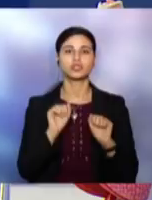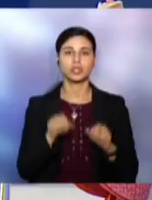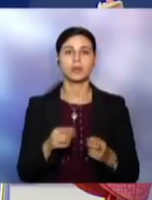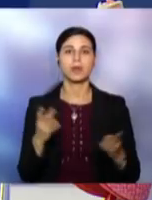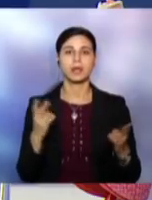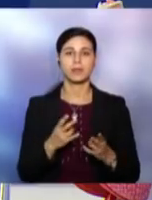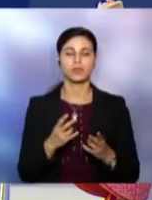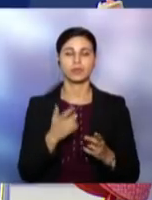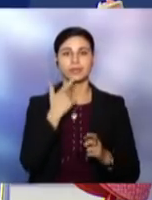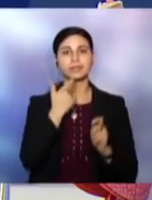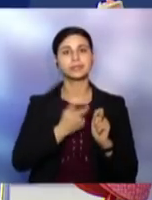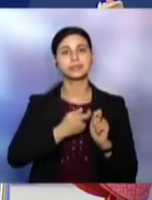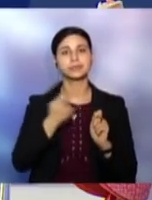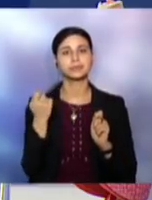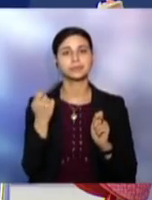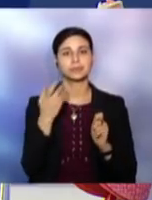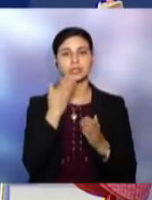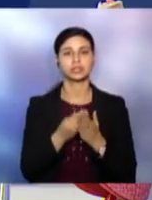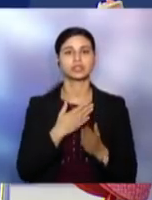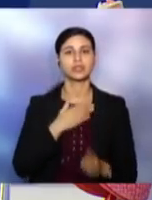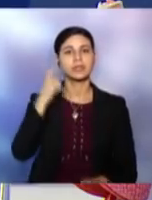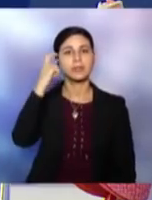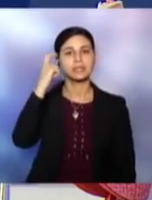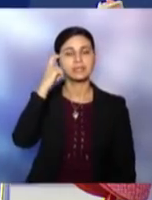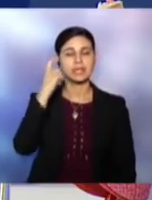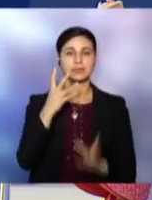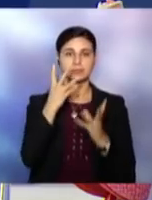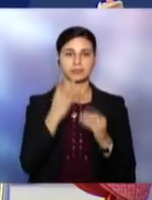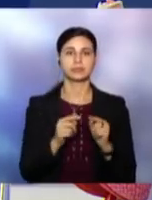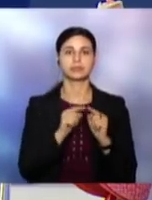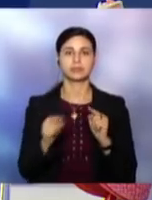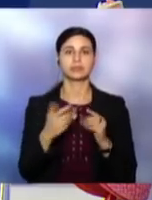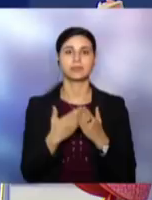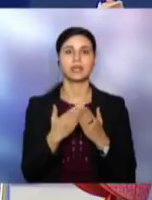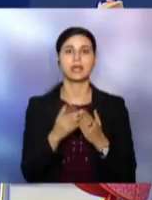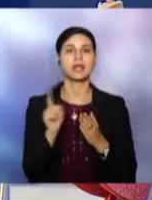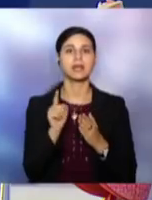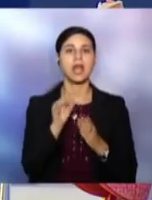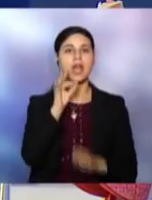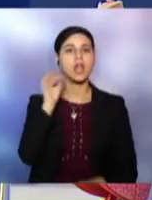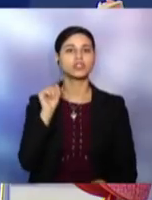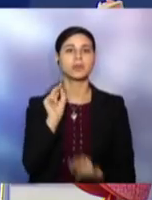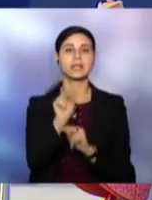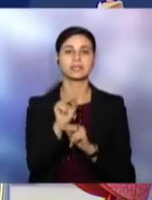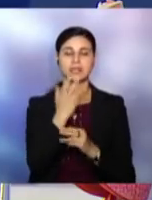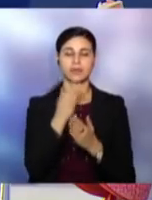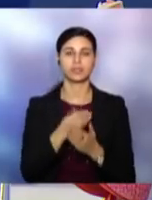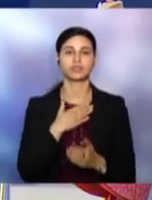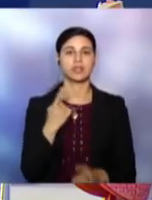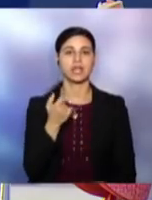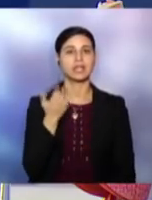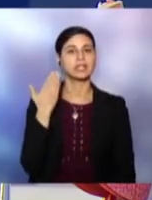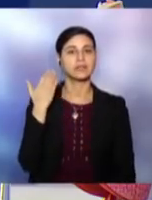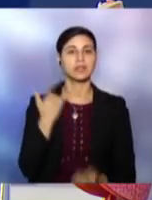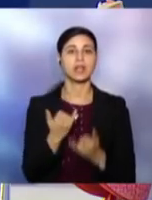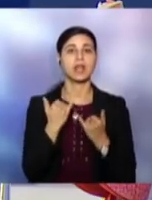გამოვიყენოთ დღეგრძელობის ჩვენ მეხსიერების და ტვინის დღეგრძელობისათვის? ანუ რა ხრიკები გასწავლეთ ჩვენ გასული კვირის